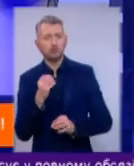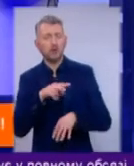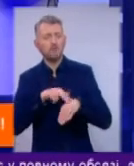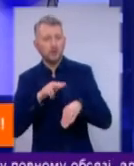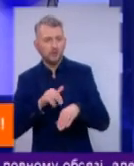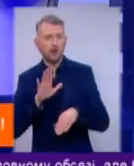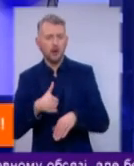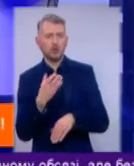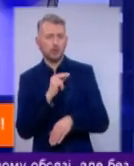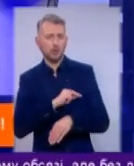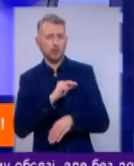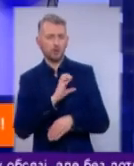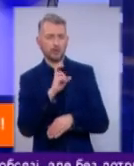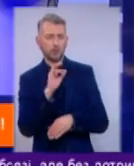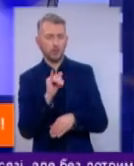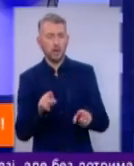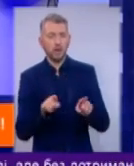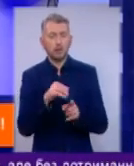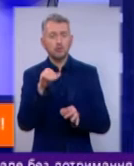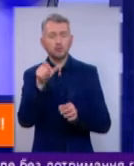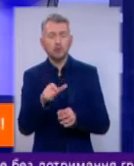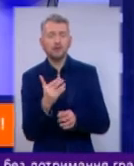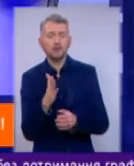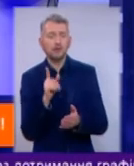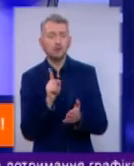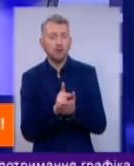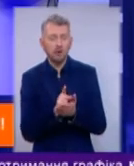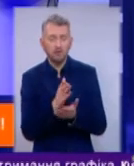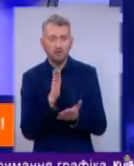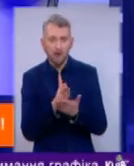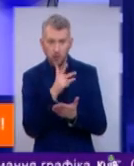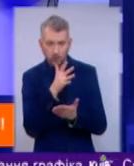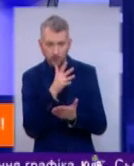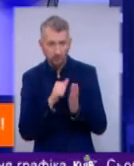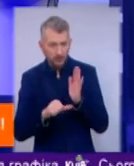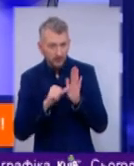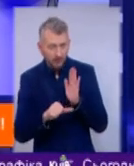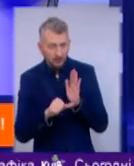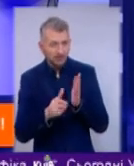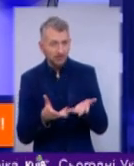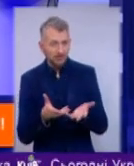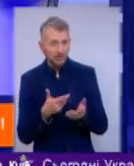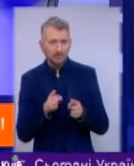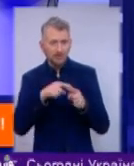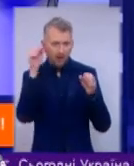хай попрацює в СБУ. І таким чином суддя скільки має мати років? 60? Ну, це абсурд, зарегульованість – це погано. В той же самий